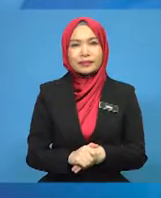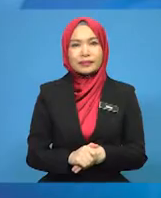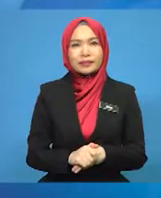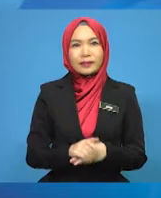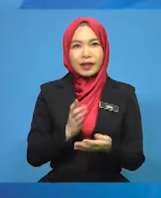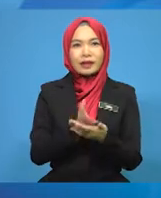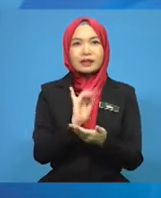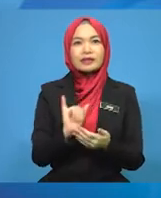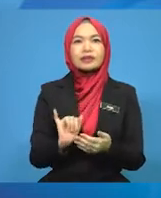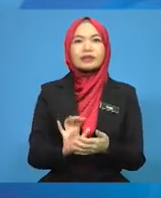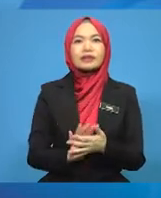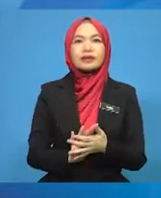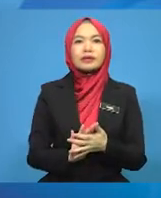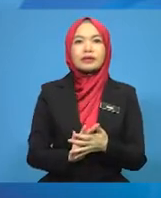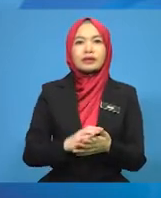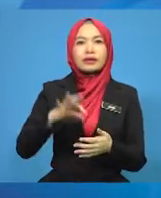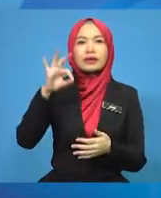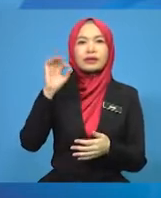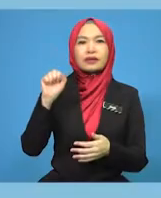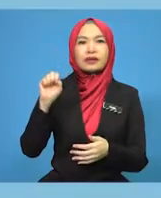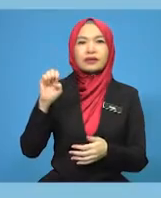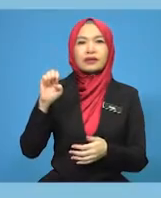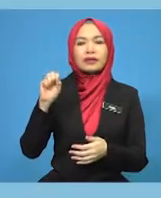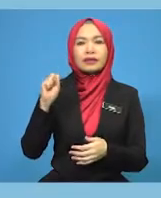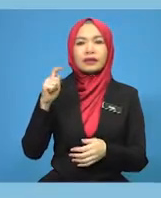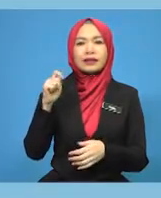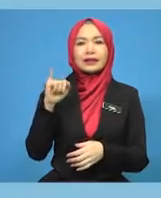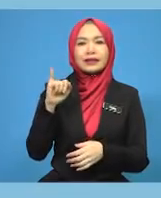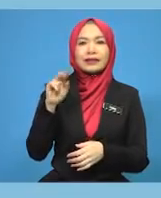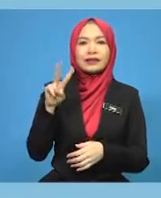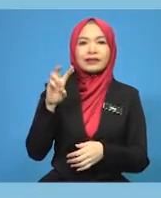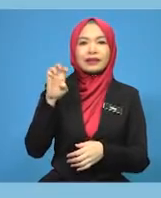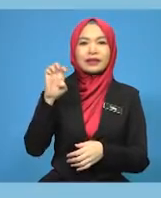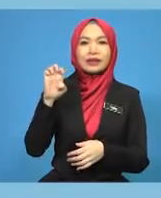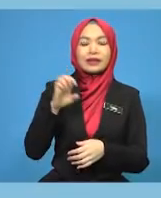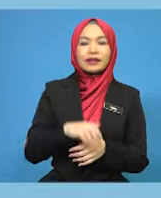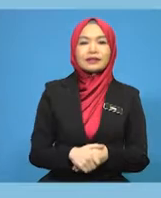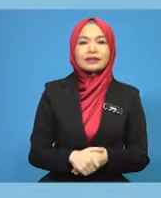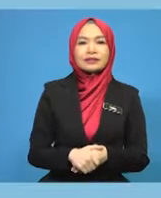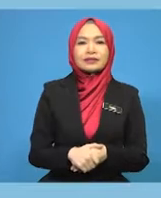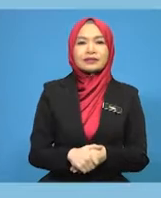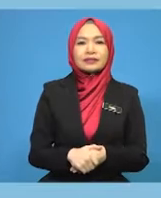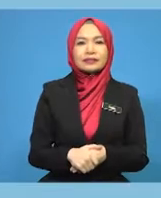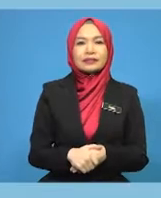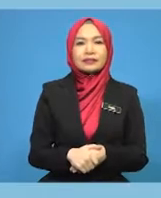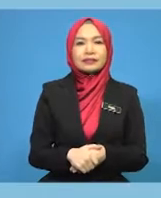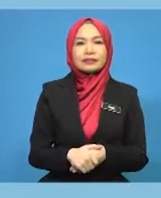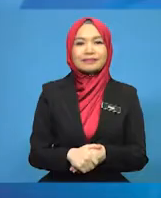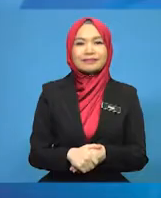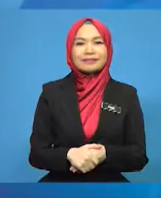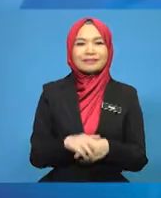Yang seterusnya adalah konsep warna festif. Dan bagi konsep ini, memandangkan kita masih dalam mood